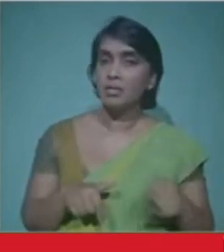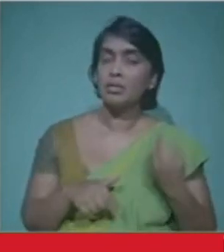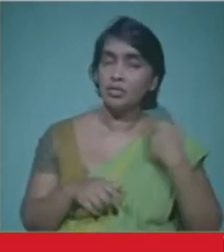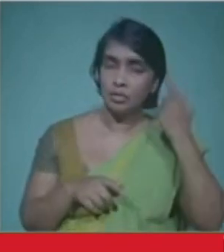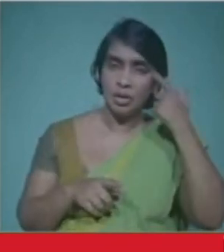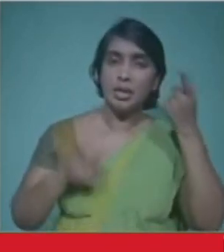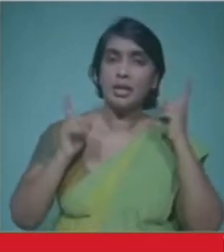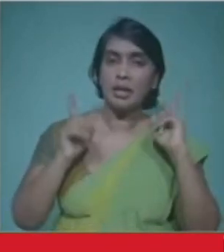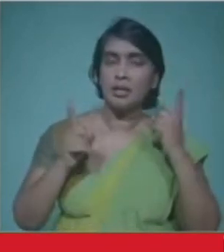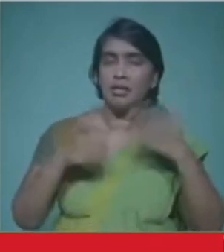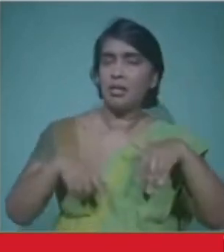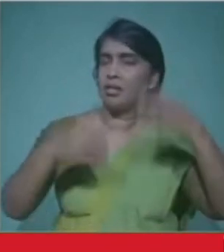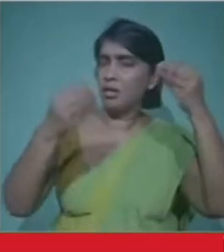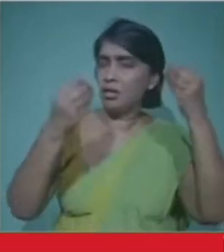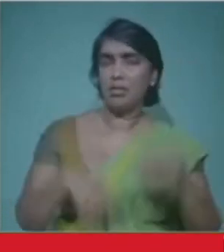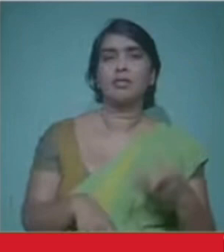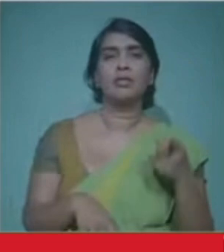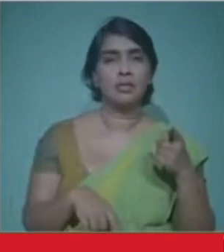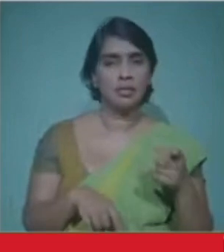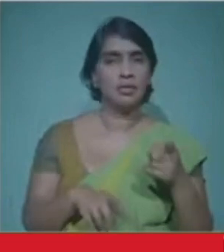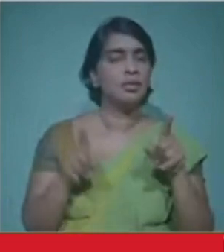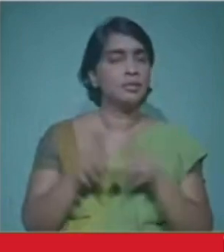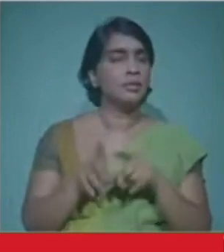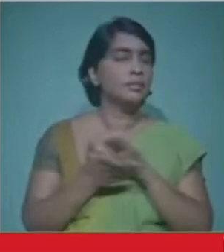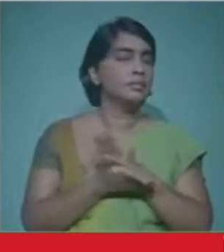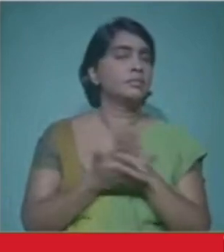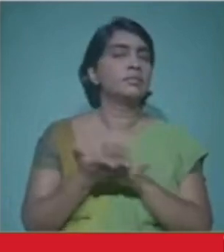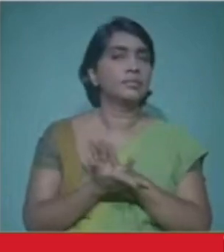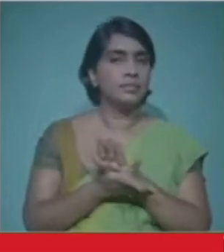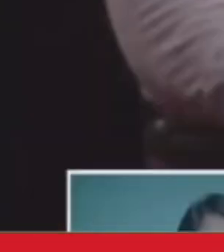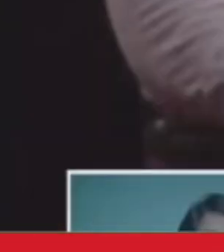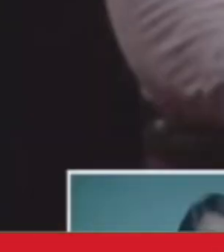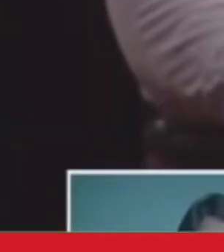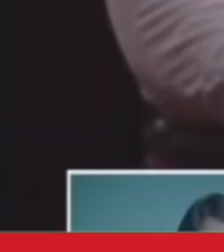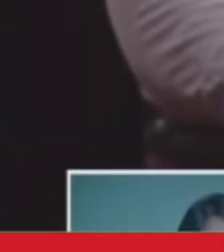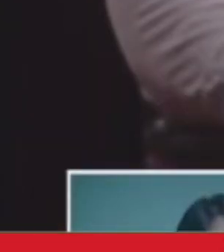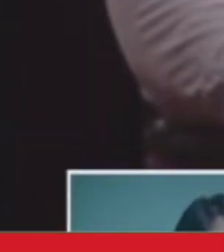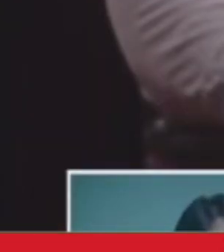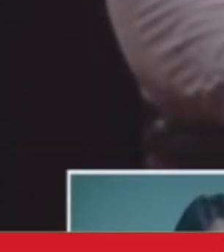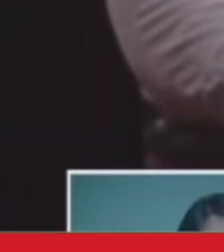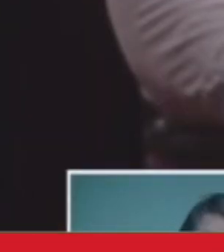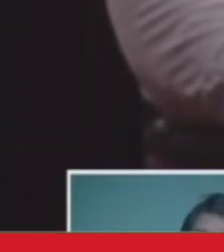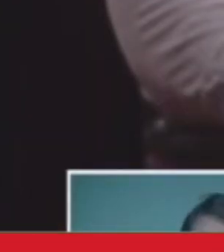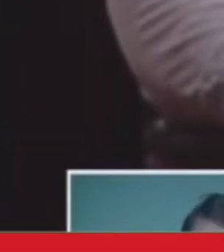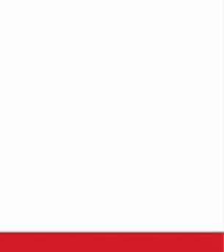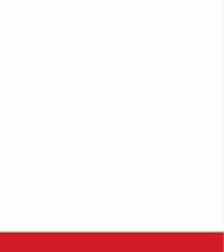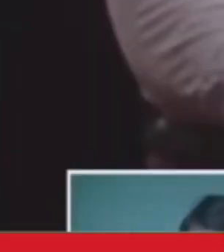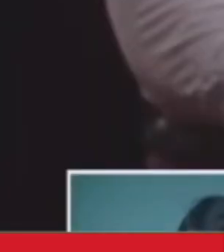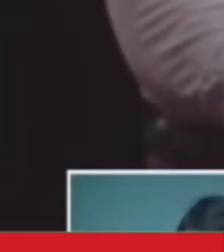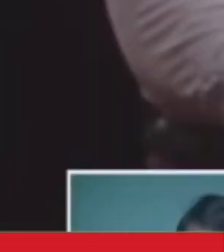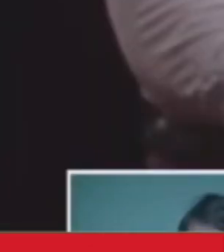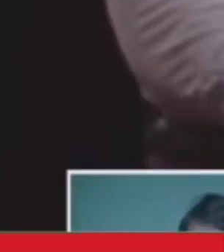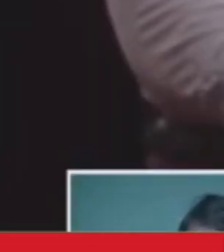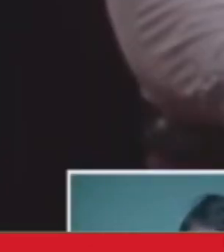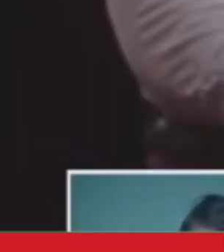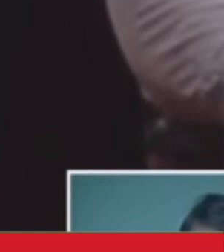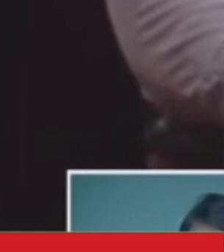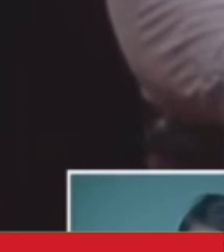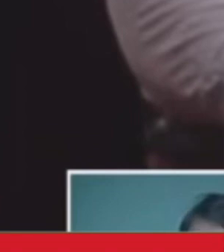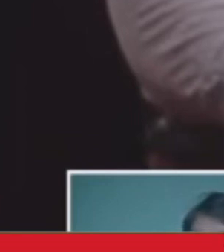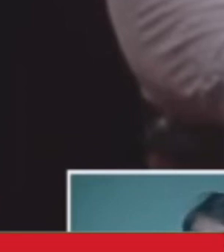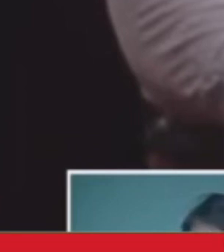දන්නවා ක්‍රීඩාව කොතනද වැටලා තියෙන කියන කාරණේ. ඒ නිසා පැහැදිලිවම අපේ ලංකාවේ කණ්ඩායම වර්තමාන ක්‍රිකට් බෝඩ් එක